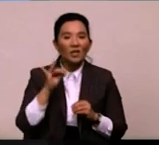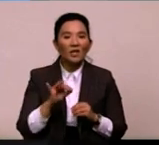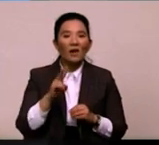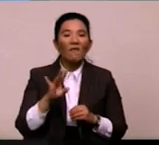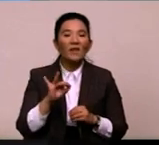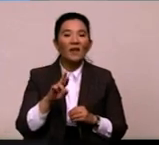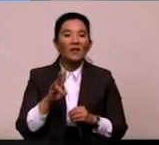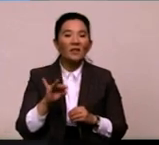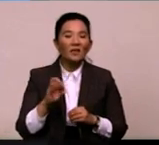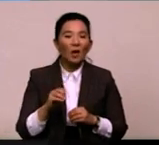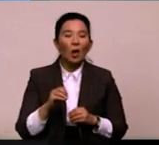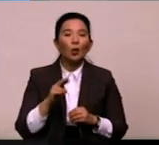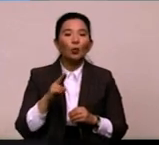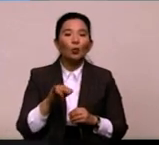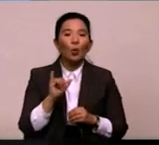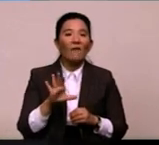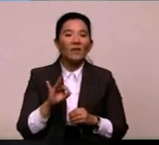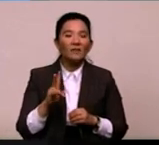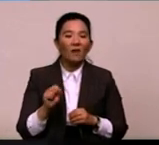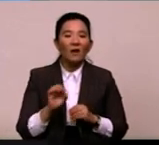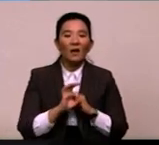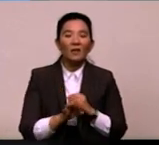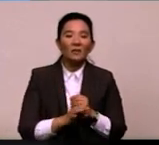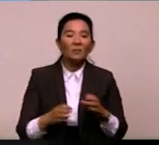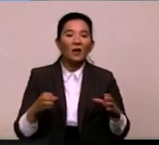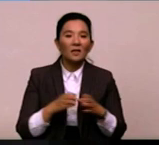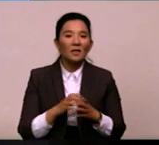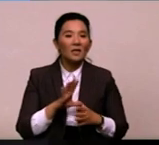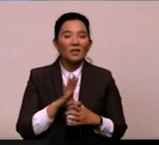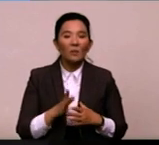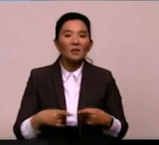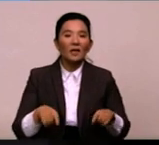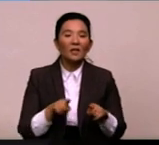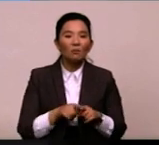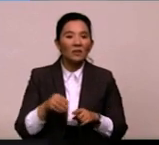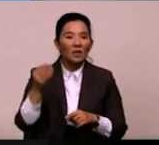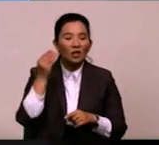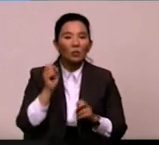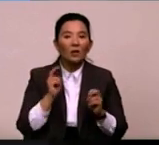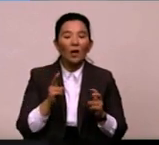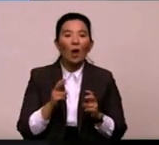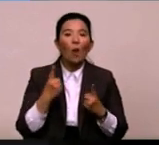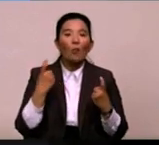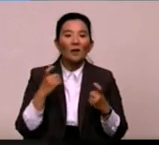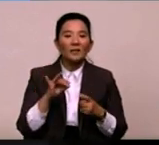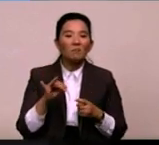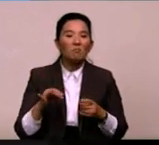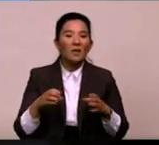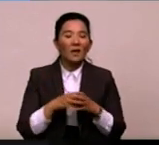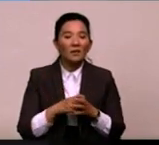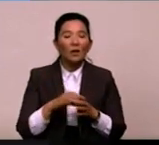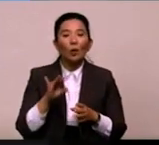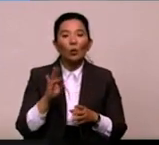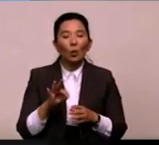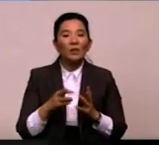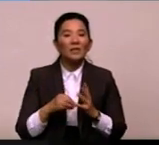влияние духовенства в Коканском ханстве не было таким значимым, как в Бухарском эмирате, но